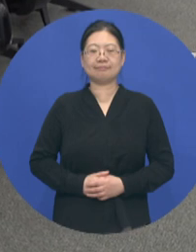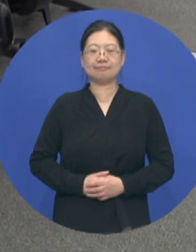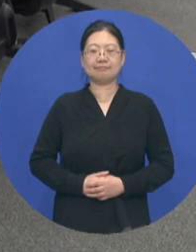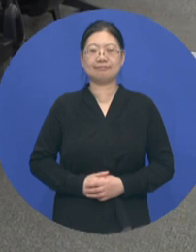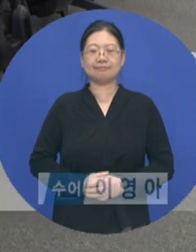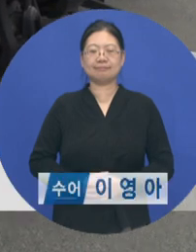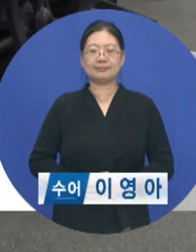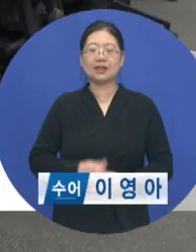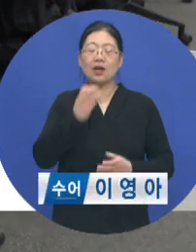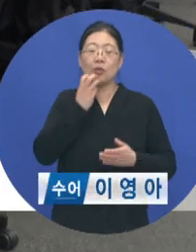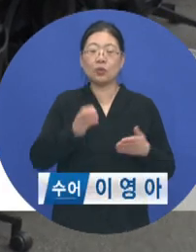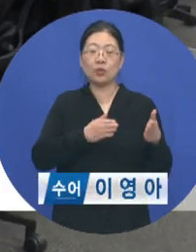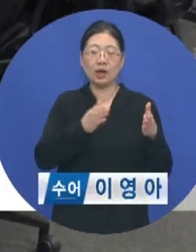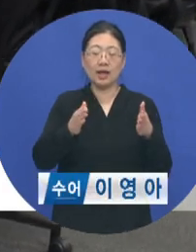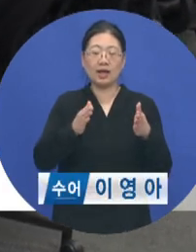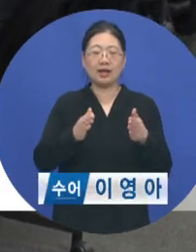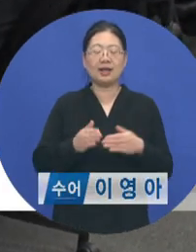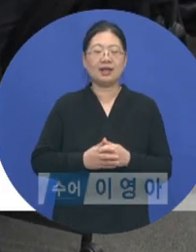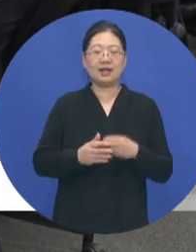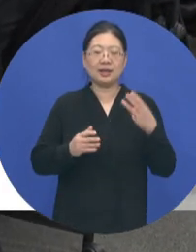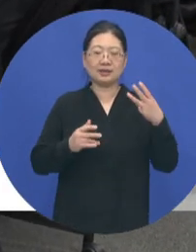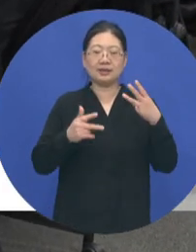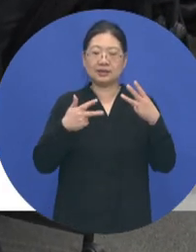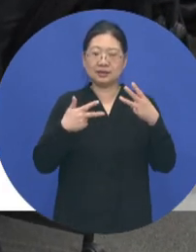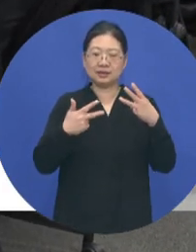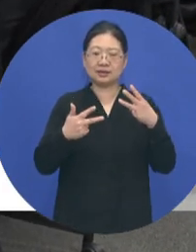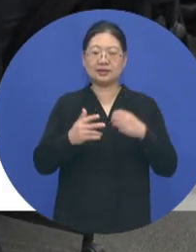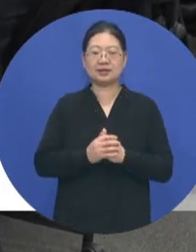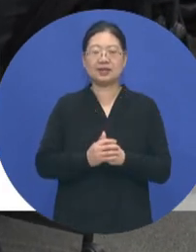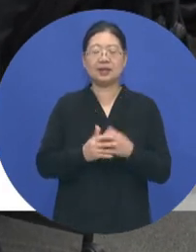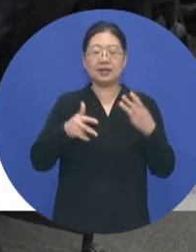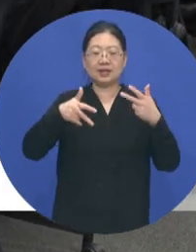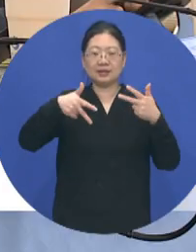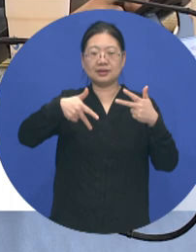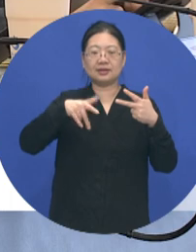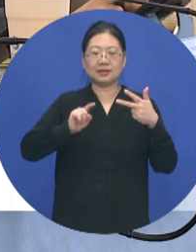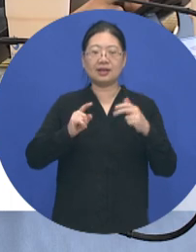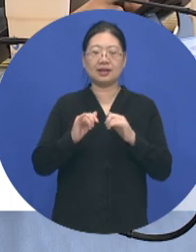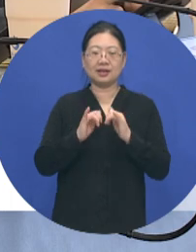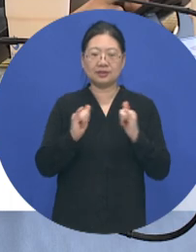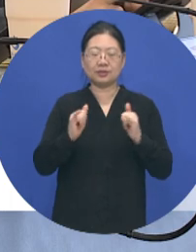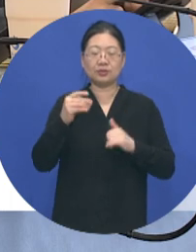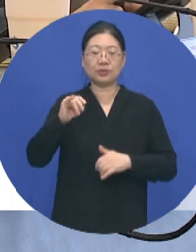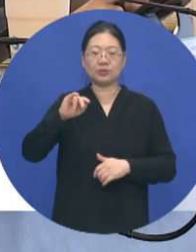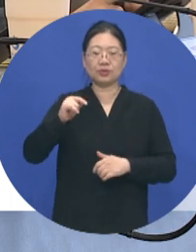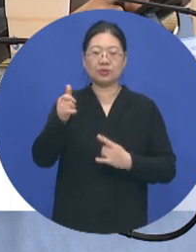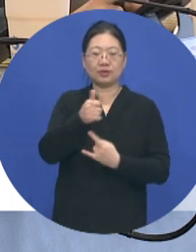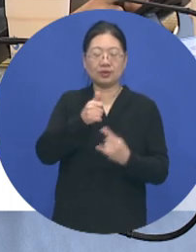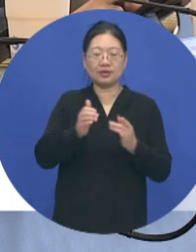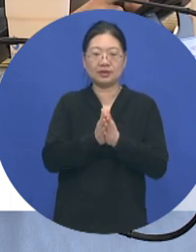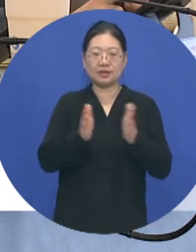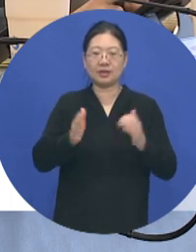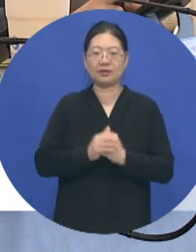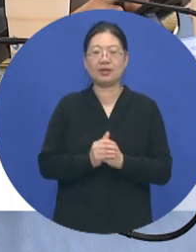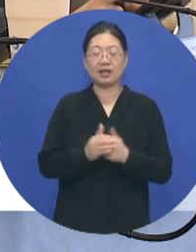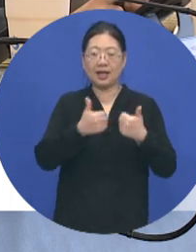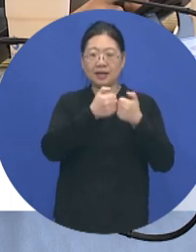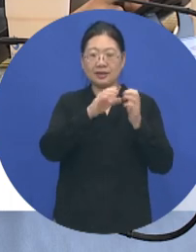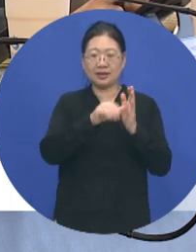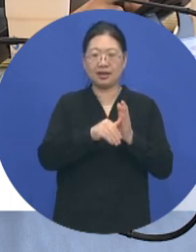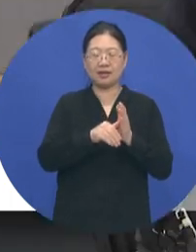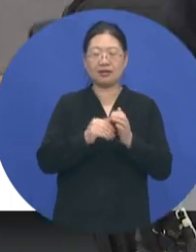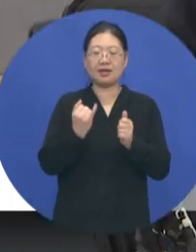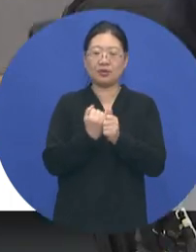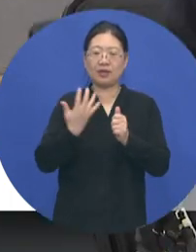지난 6 경기도가 지난 7일 제 7차 인구 톡톡 위원회를 열었습니다 회의에선 미혼 청년들의 자연스러운